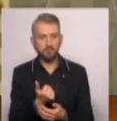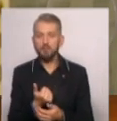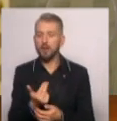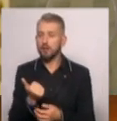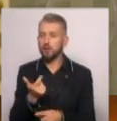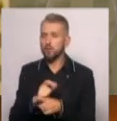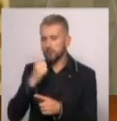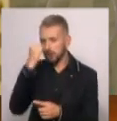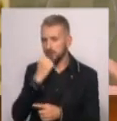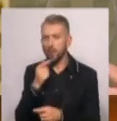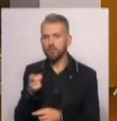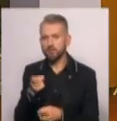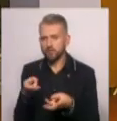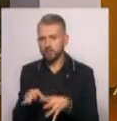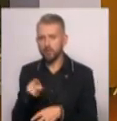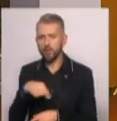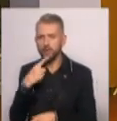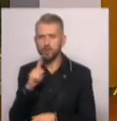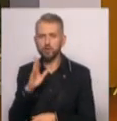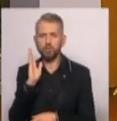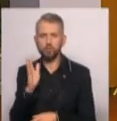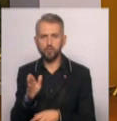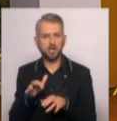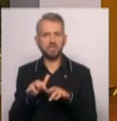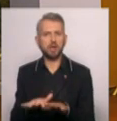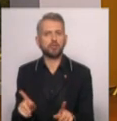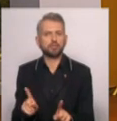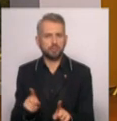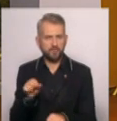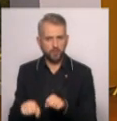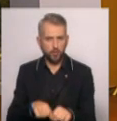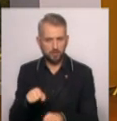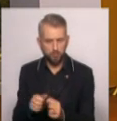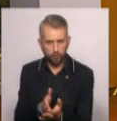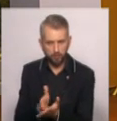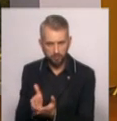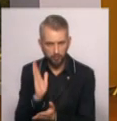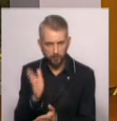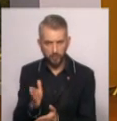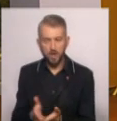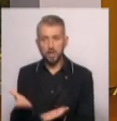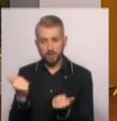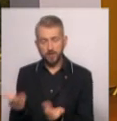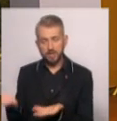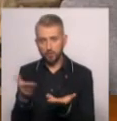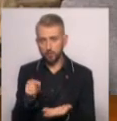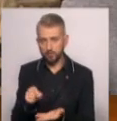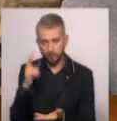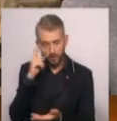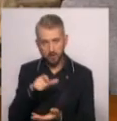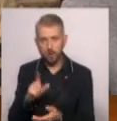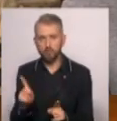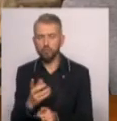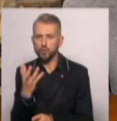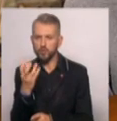Одна хвилинка залишається. Ви говорили про те, що буде захід відбуватися велосипедної спрямованості. Давайте запросимо на нього Киян, щоб якимось чином